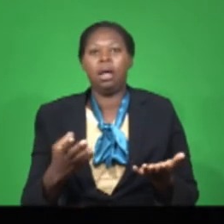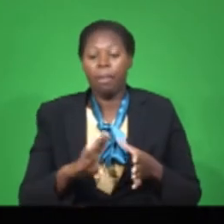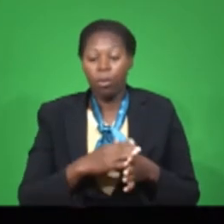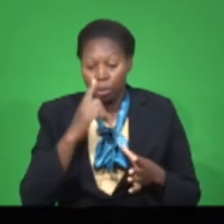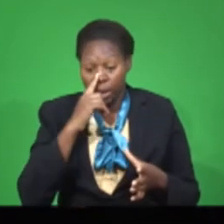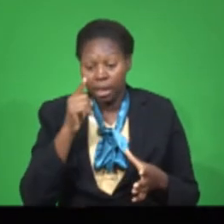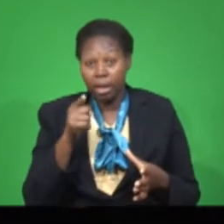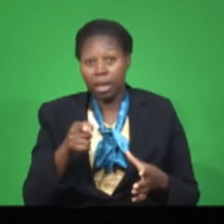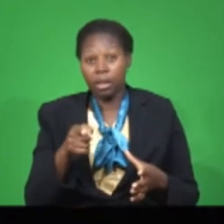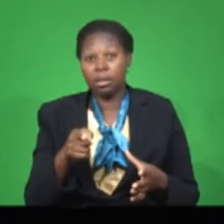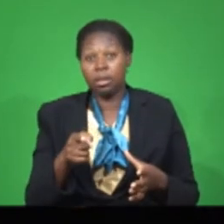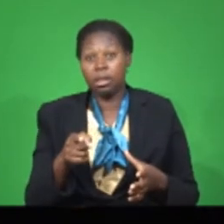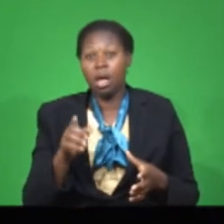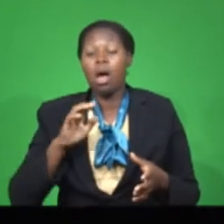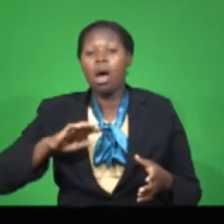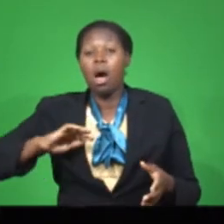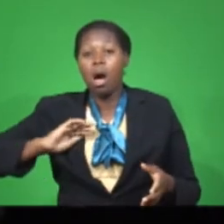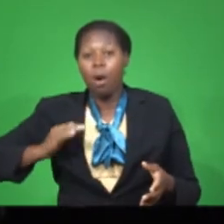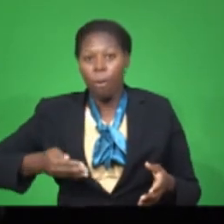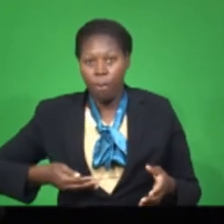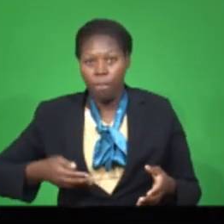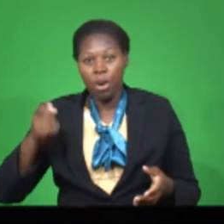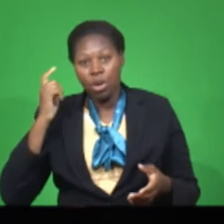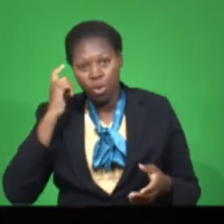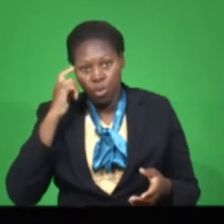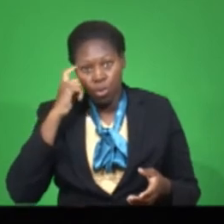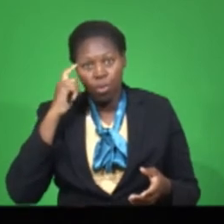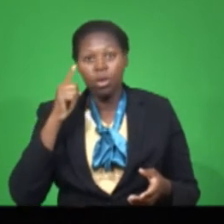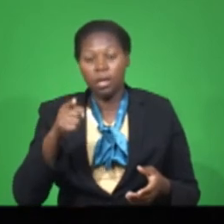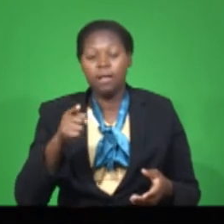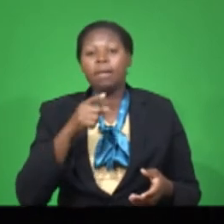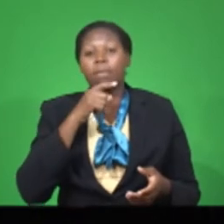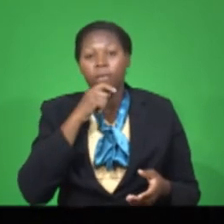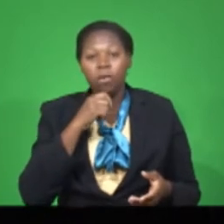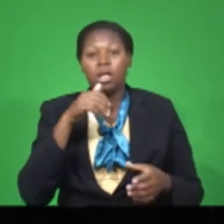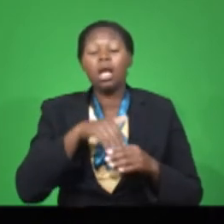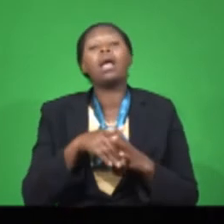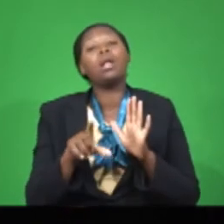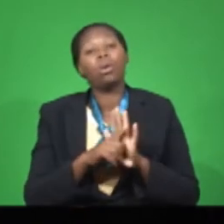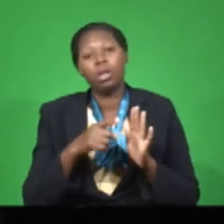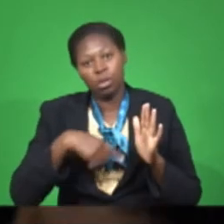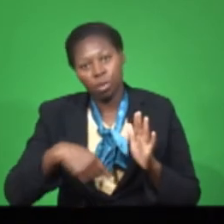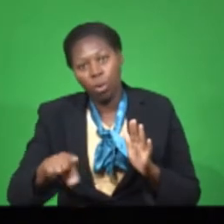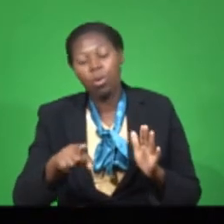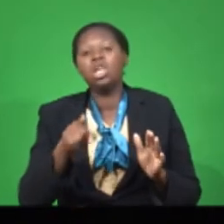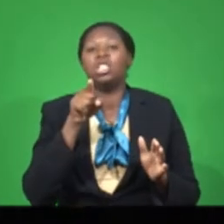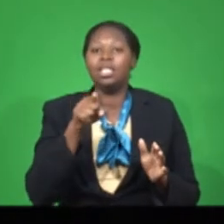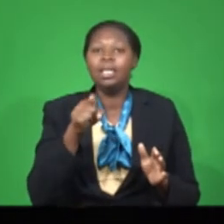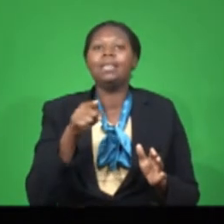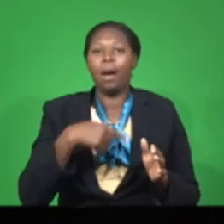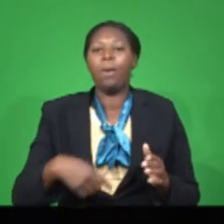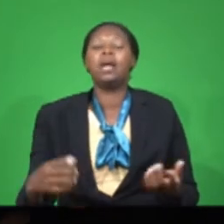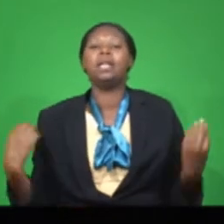yakadari yesu Jesu haana kuremerwa kuburukiramo. Alright. Ndosaka Bhaibheri rekuti ani nani zvinovati